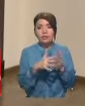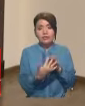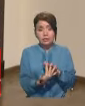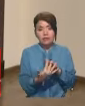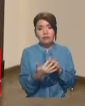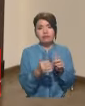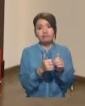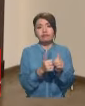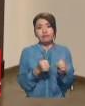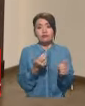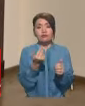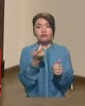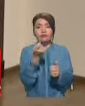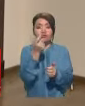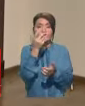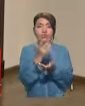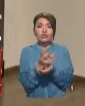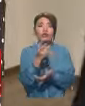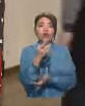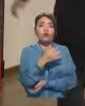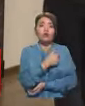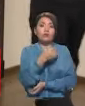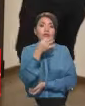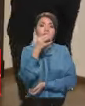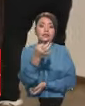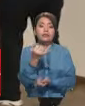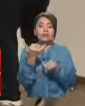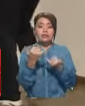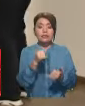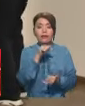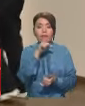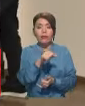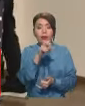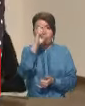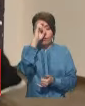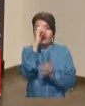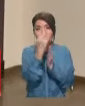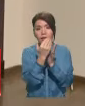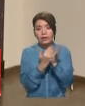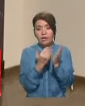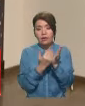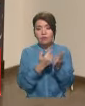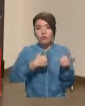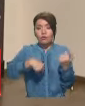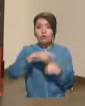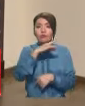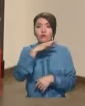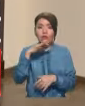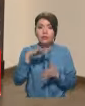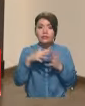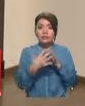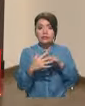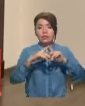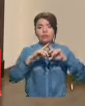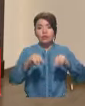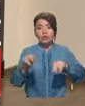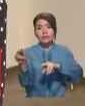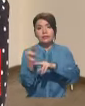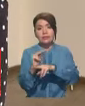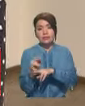уступает городским. Однако хочется сказать, что сейчас, благодаря госпрограммам, у нас очень много сельских школ